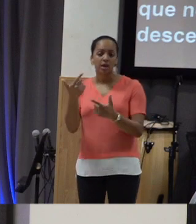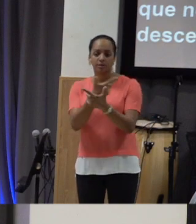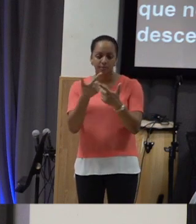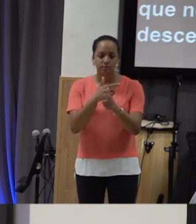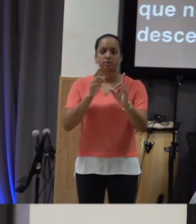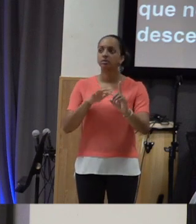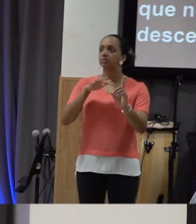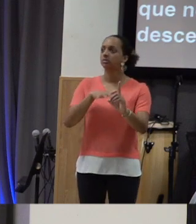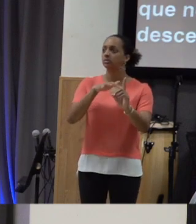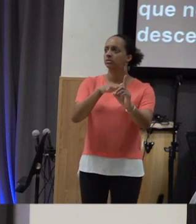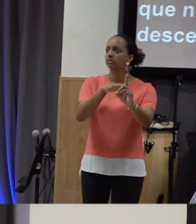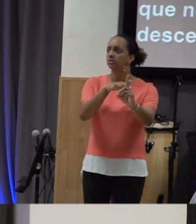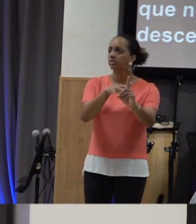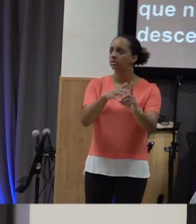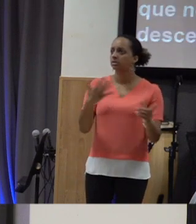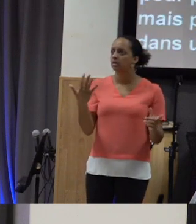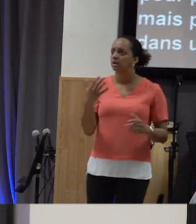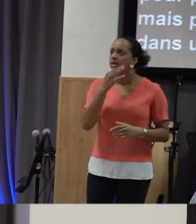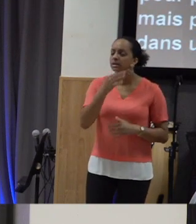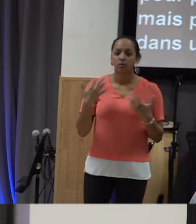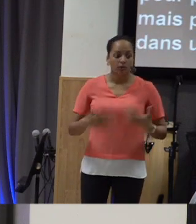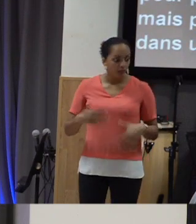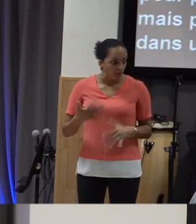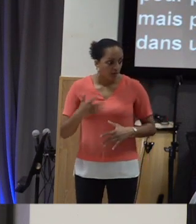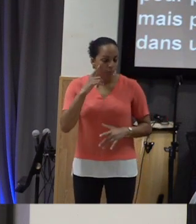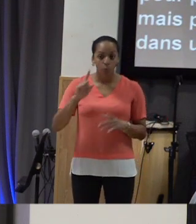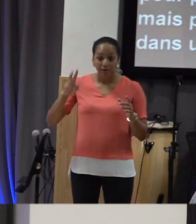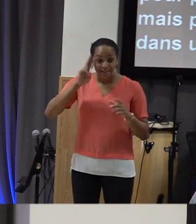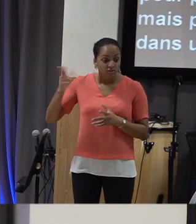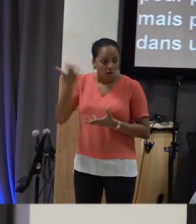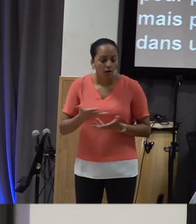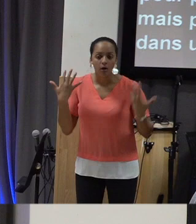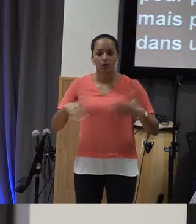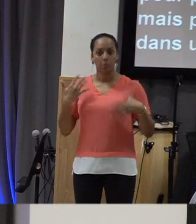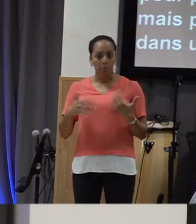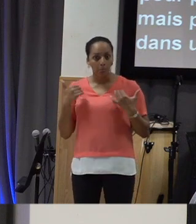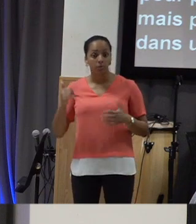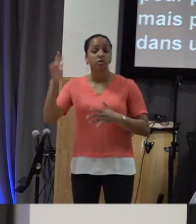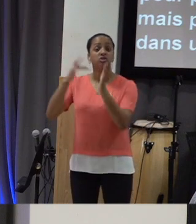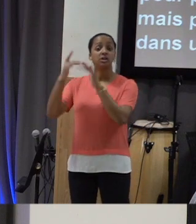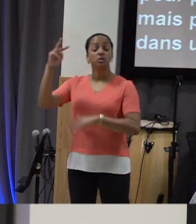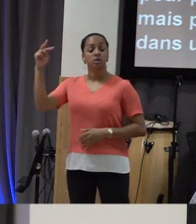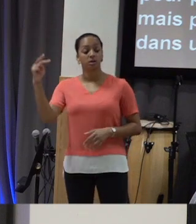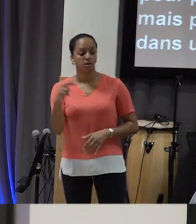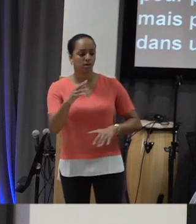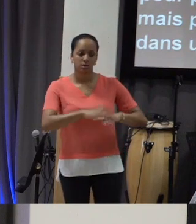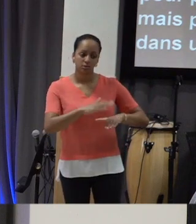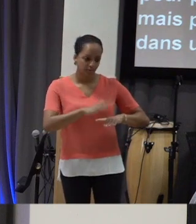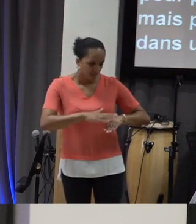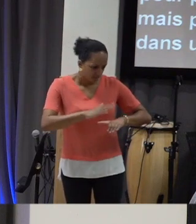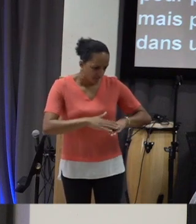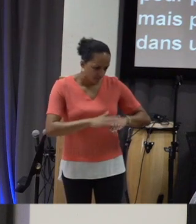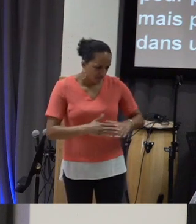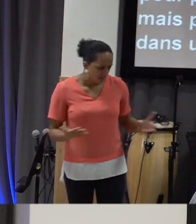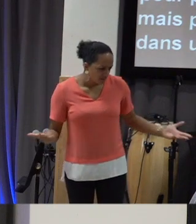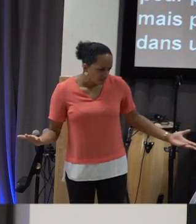les consume ?» Quel zèle pour le Seigneur, waouh! Jésus se tourna vers eux, les réprimanda, disant « Vous ne savez de